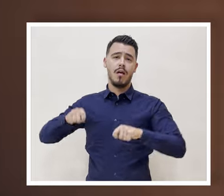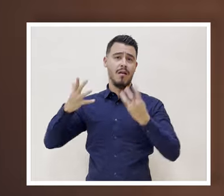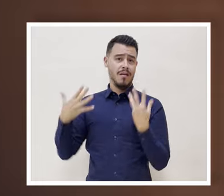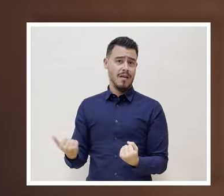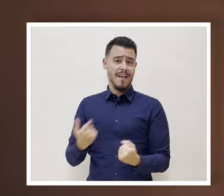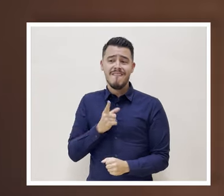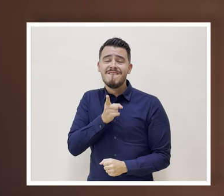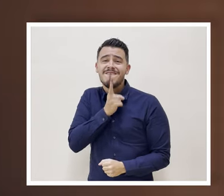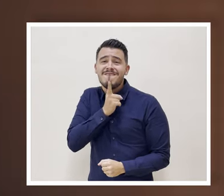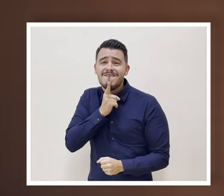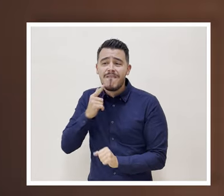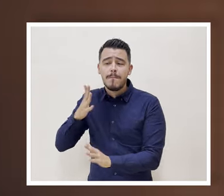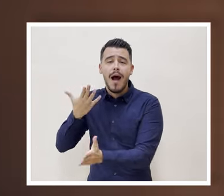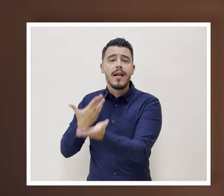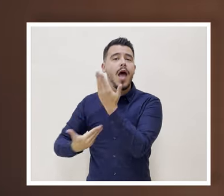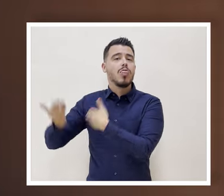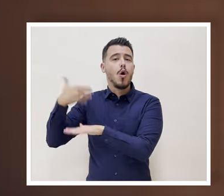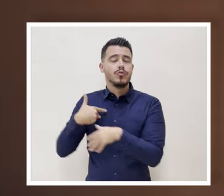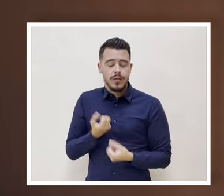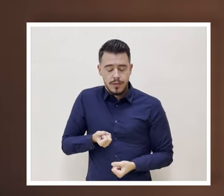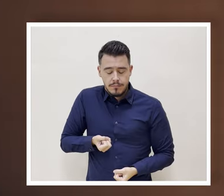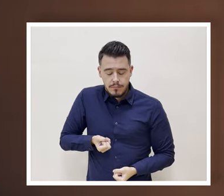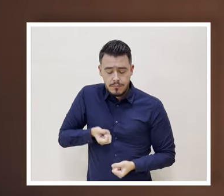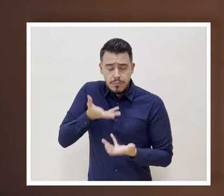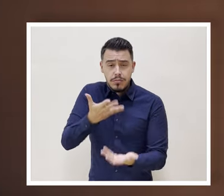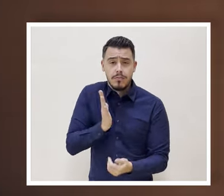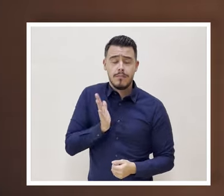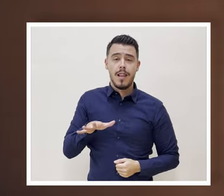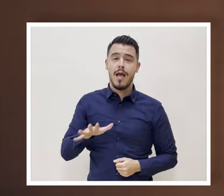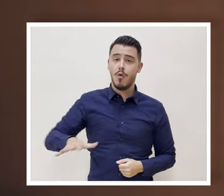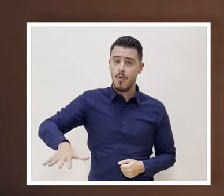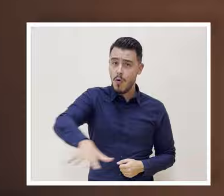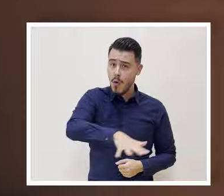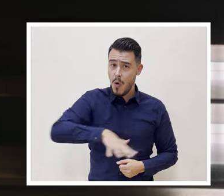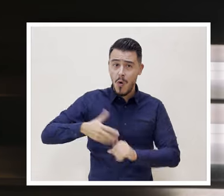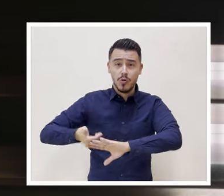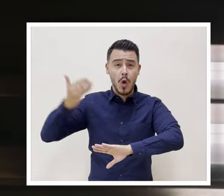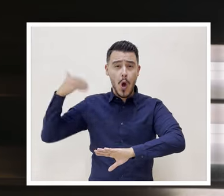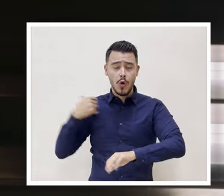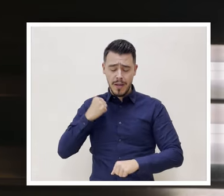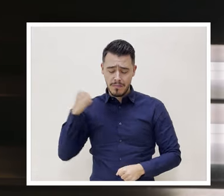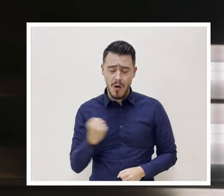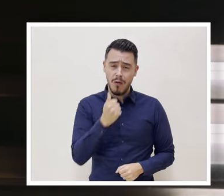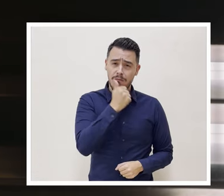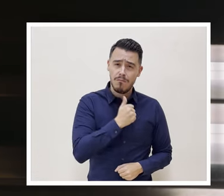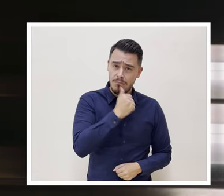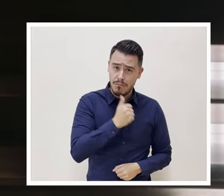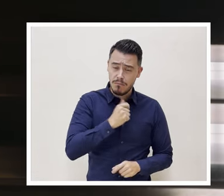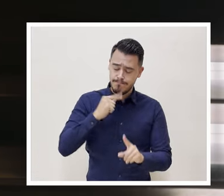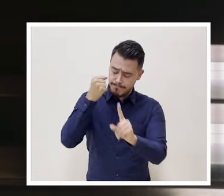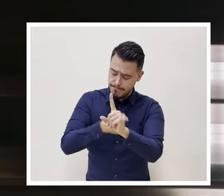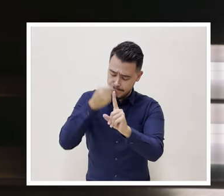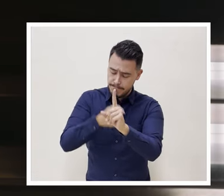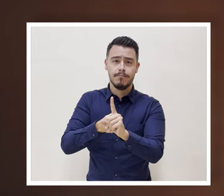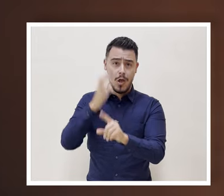να εκφράσει τους πόθους και τον πόνο ενός λαού που δεν έπρεπε όμως ποτέ να ελπίζει και να